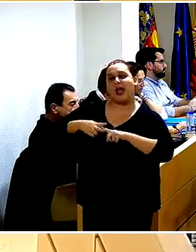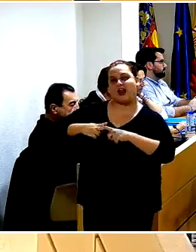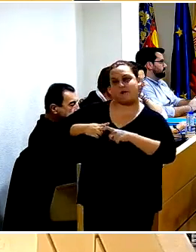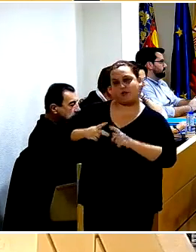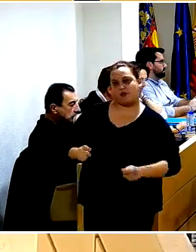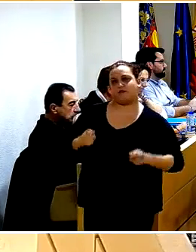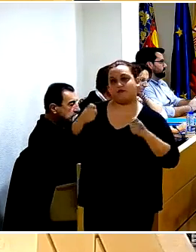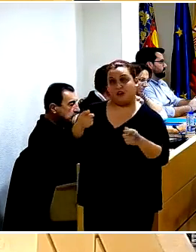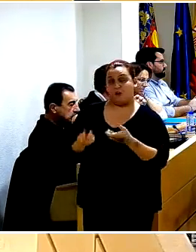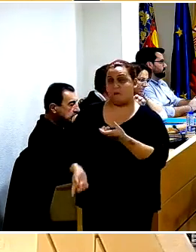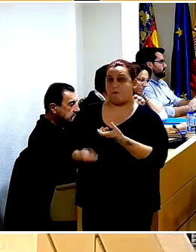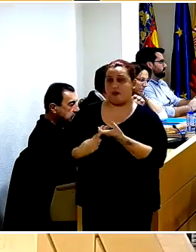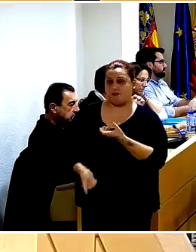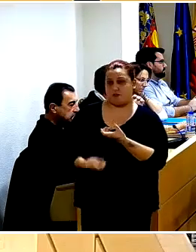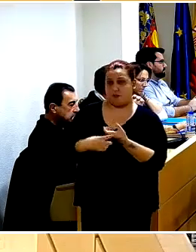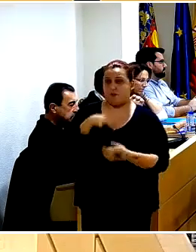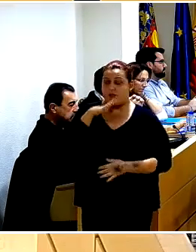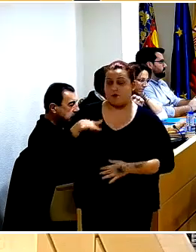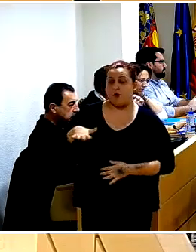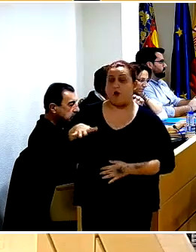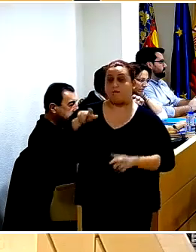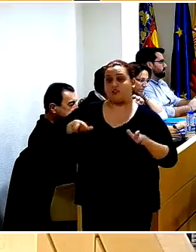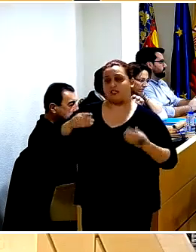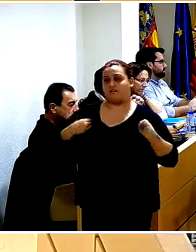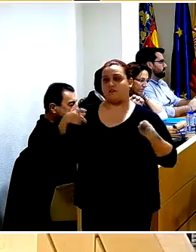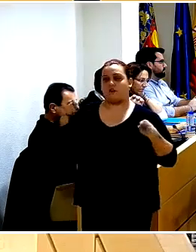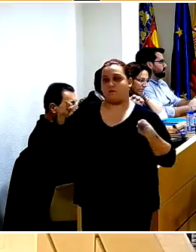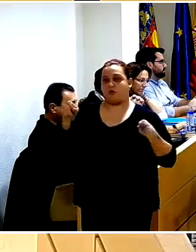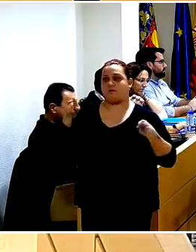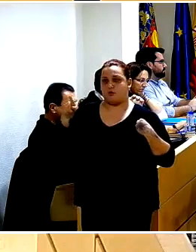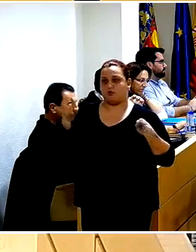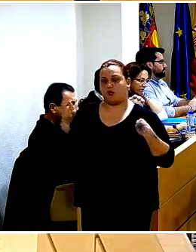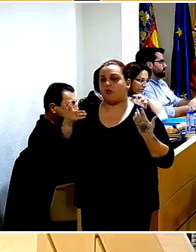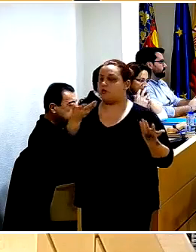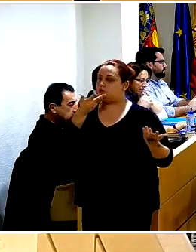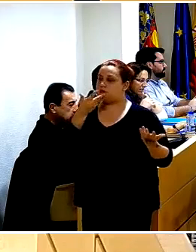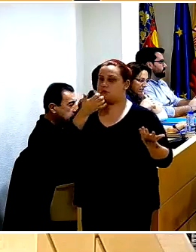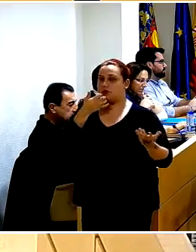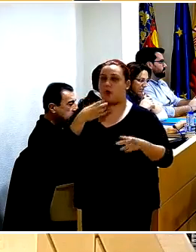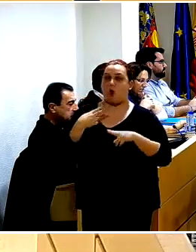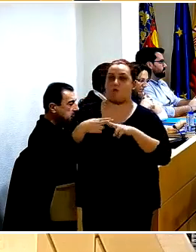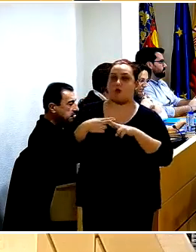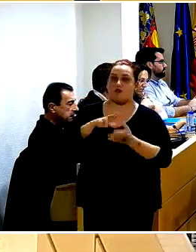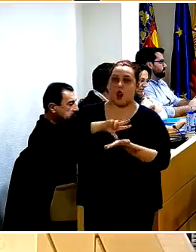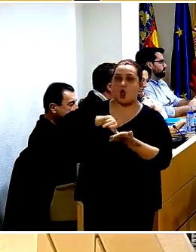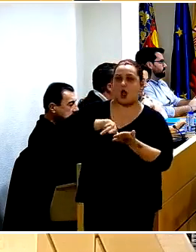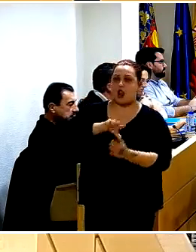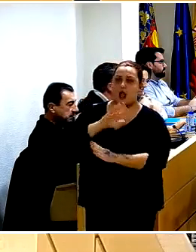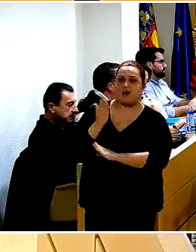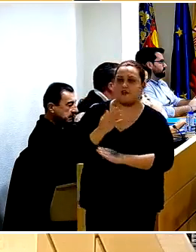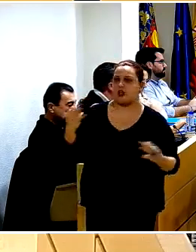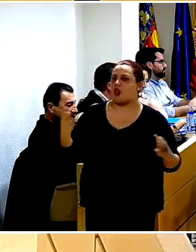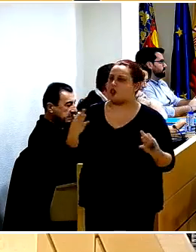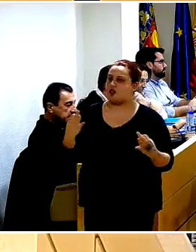la participació dels paiportins i paiportines en les decisions que afecten a la política local i consolidarem la formació i